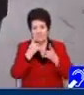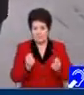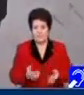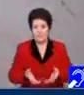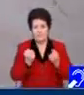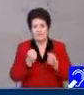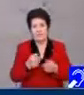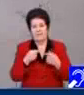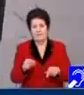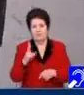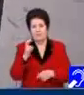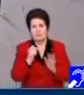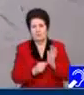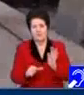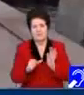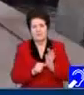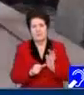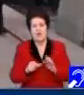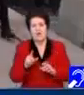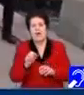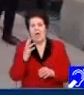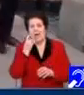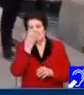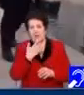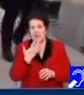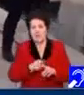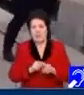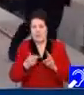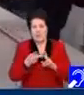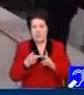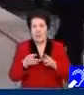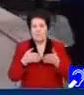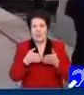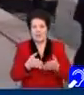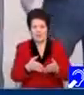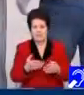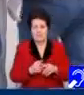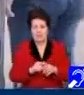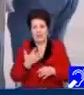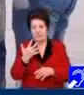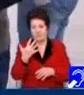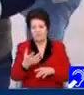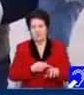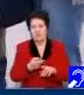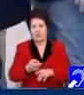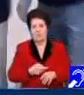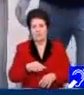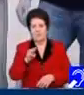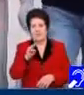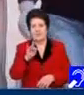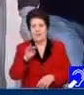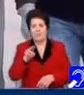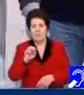salvat alți 267 de migranți africani aflați la bordul a doua embarcațiune în derivă la aproape 50 de kilometri de Tripoli.